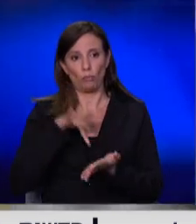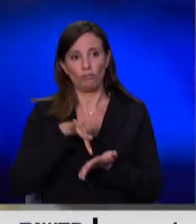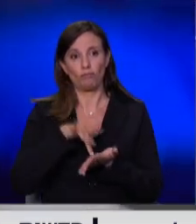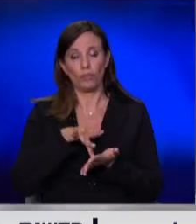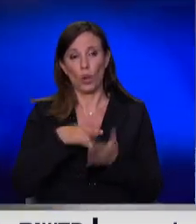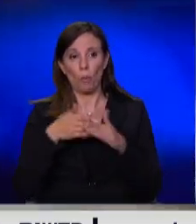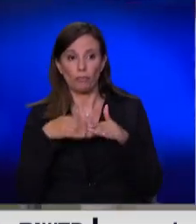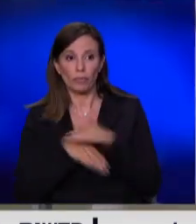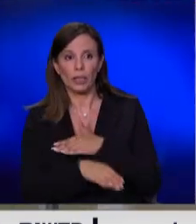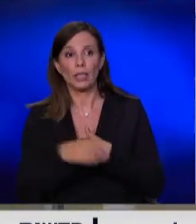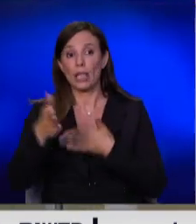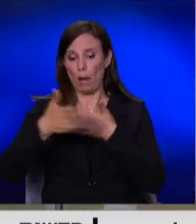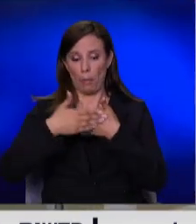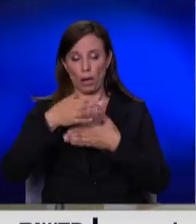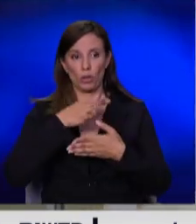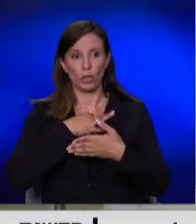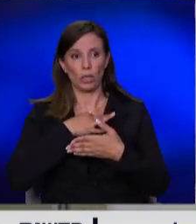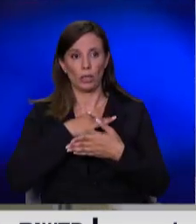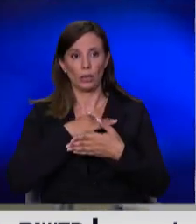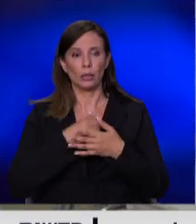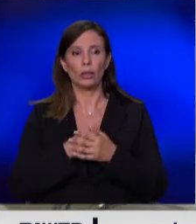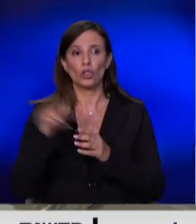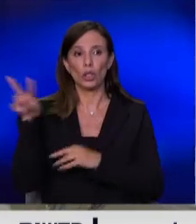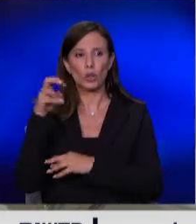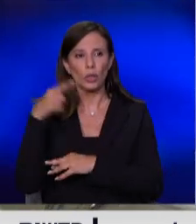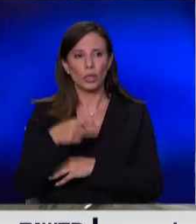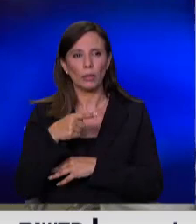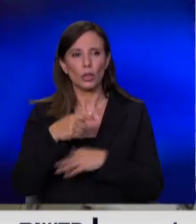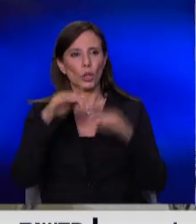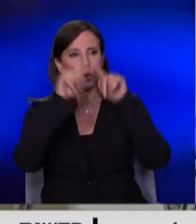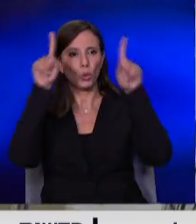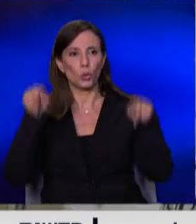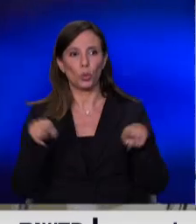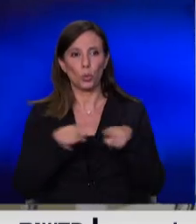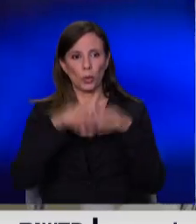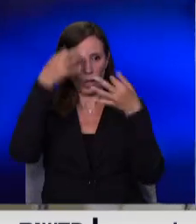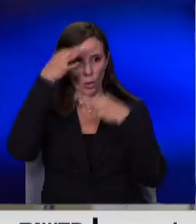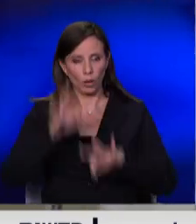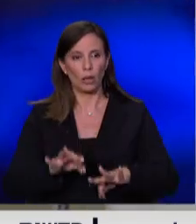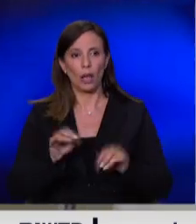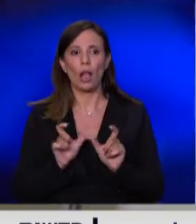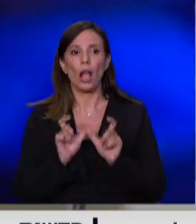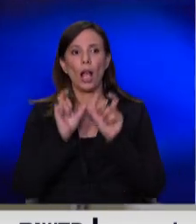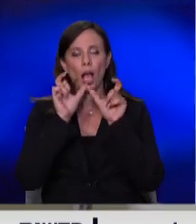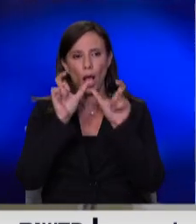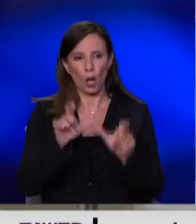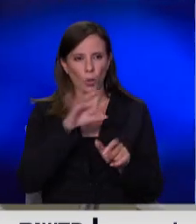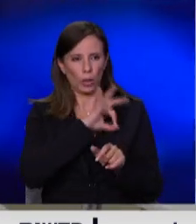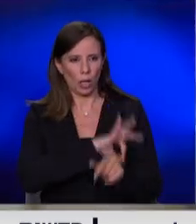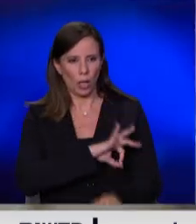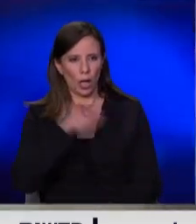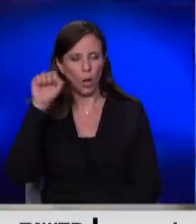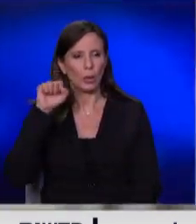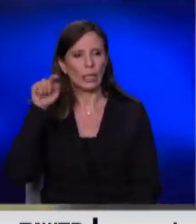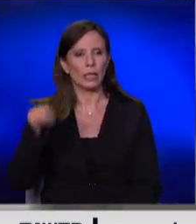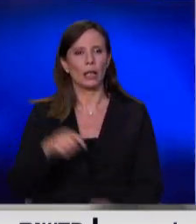Это мой муж. Забала. Я не будучи военным, еще не вызвали. Только вы вызвали. Вот он получил